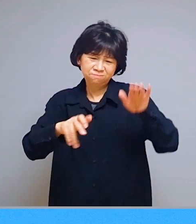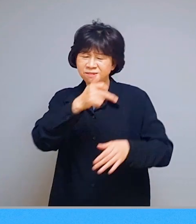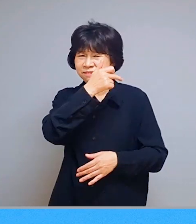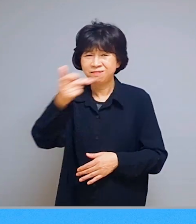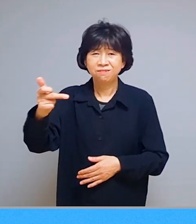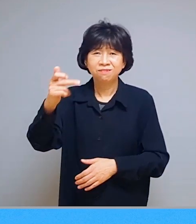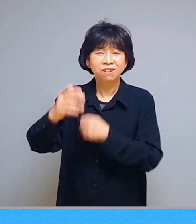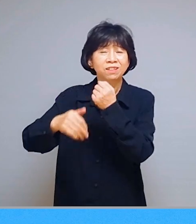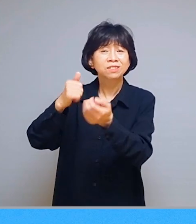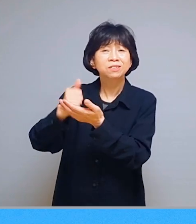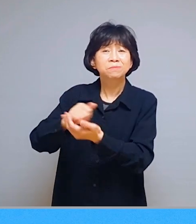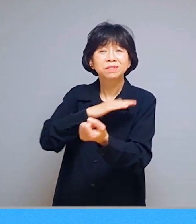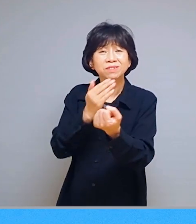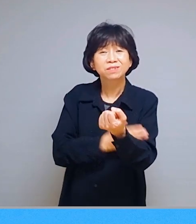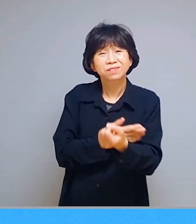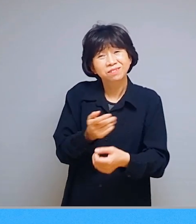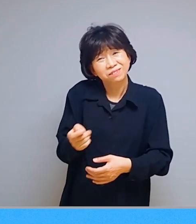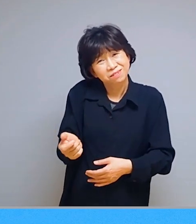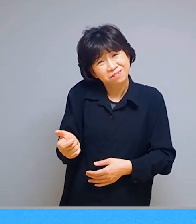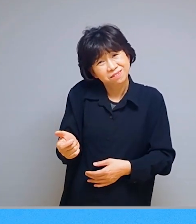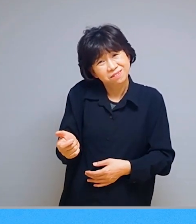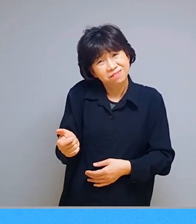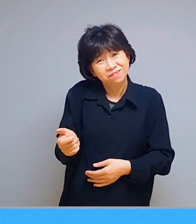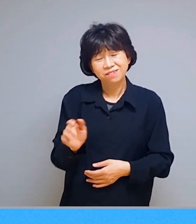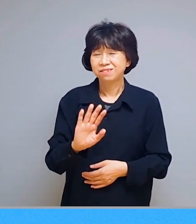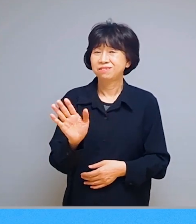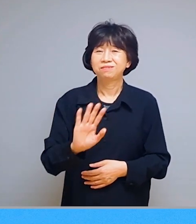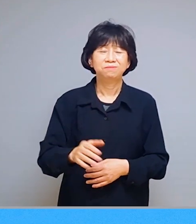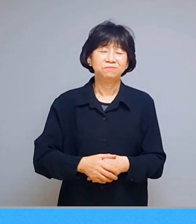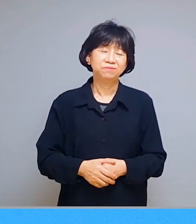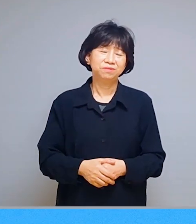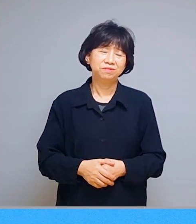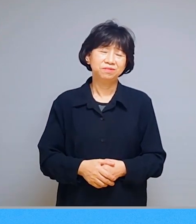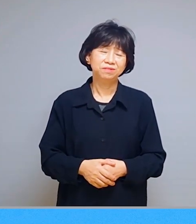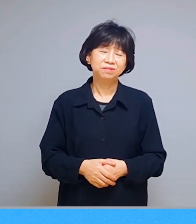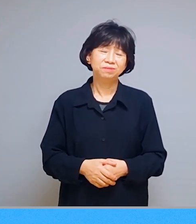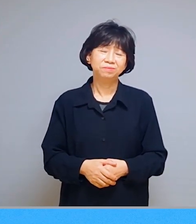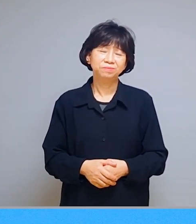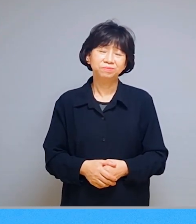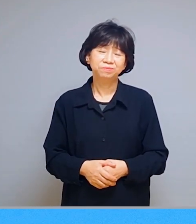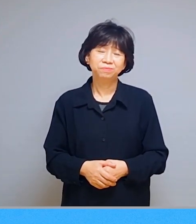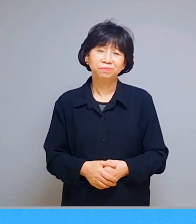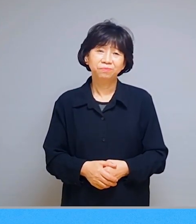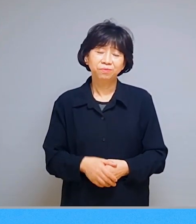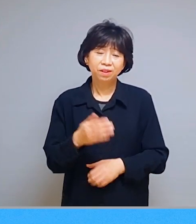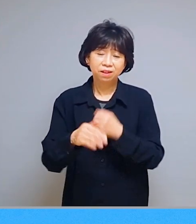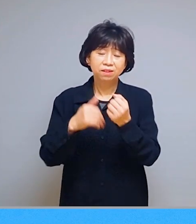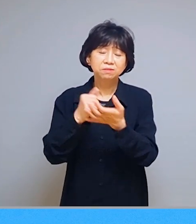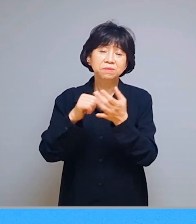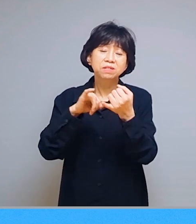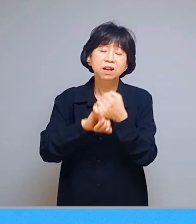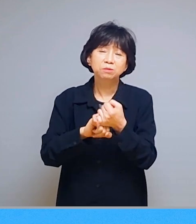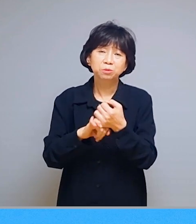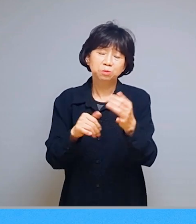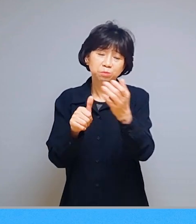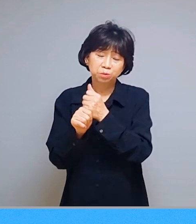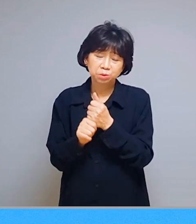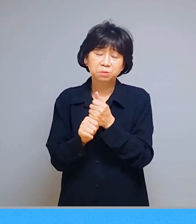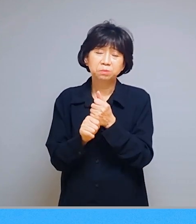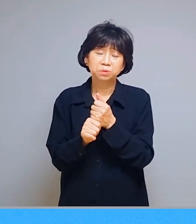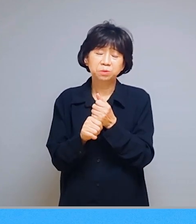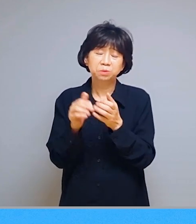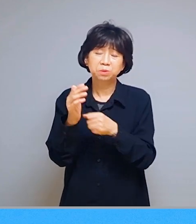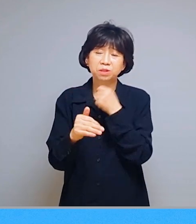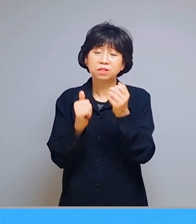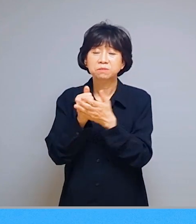작아집니까? 아니잖아요. 지금 어떤 폭풍 속에 계십니까? 하나님의 약속을 지금 붙잡고